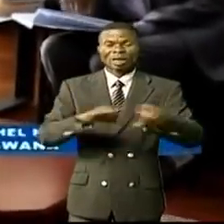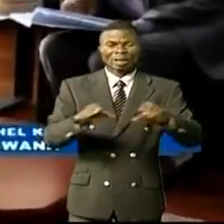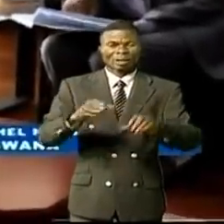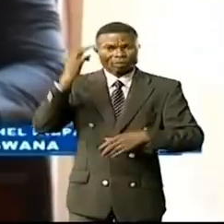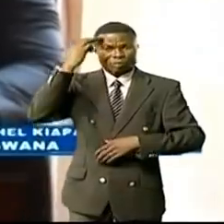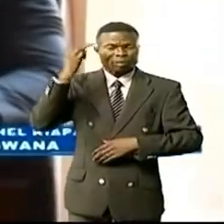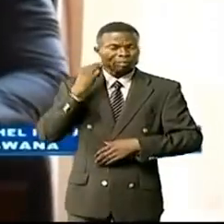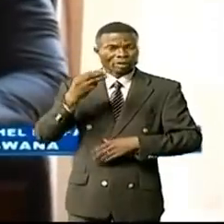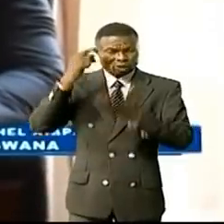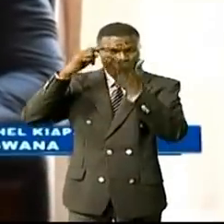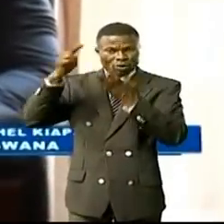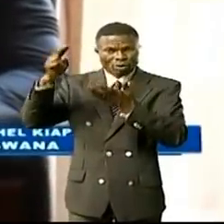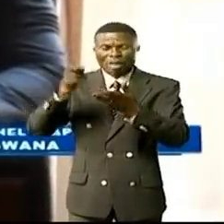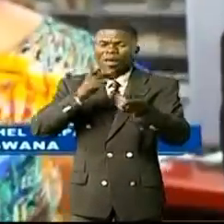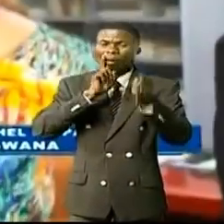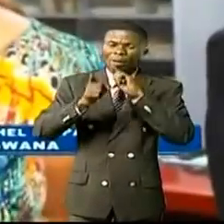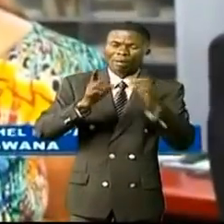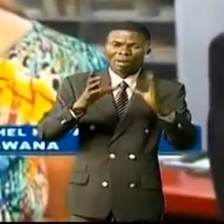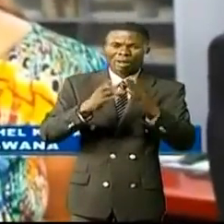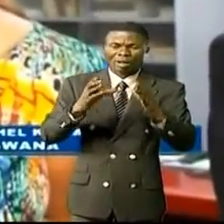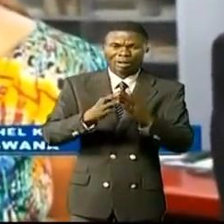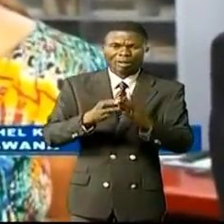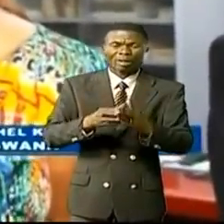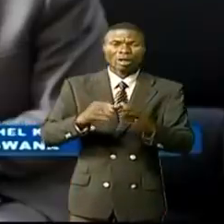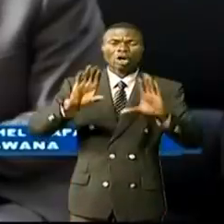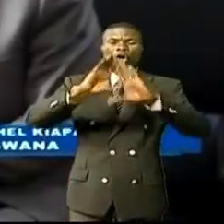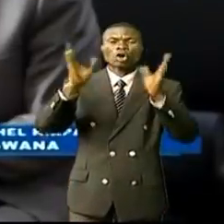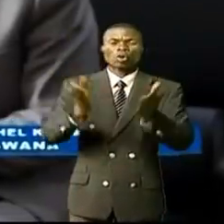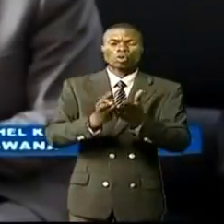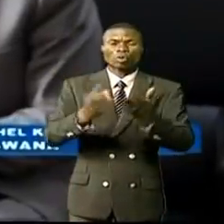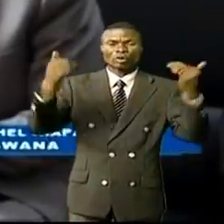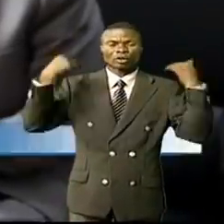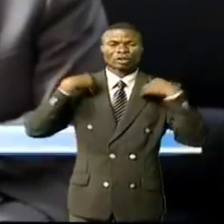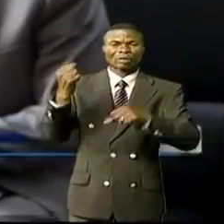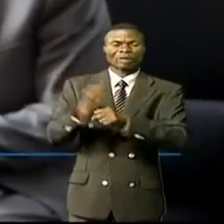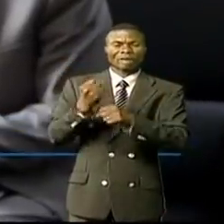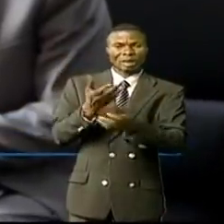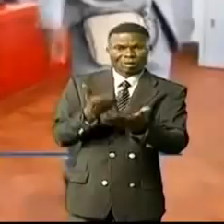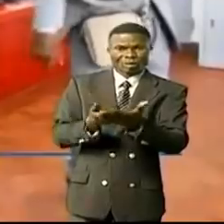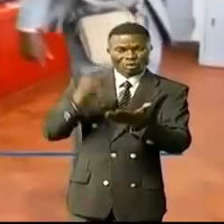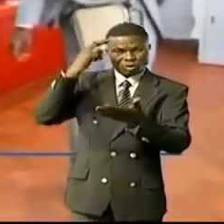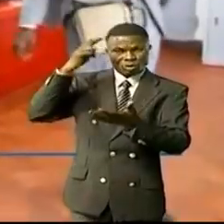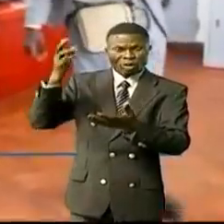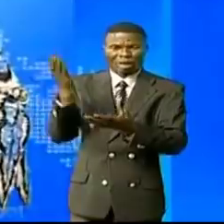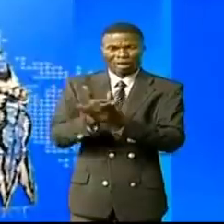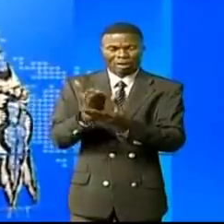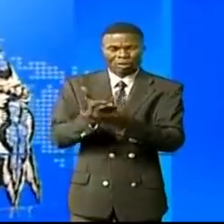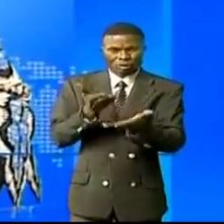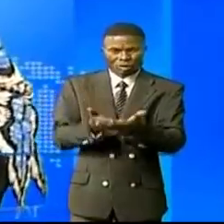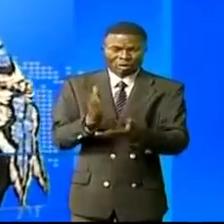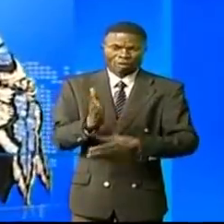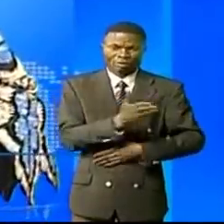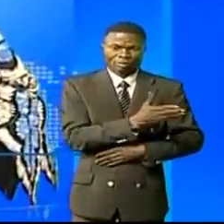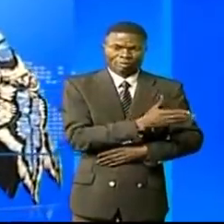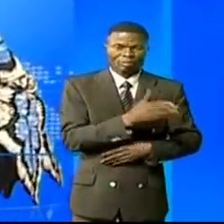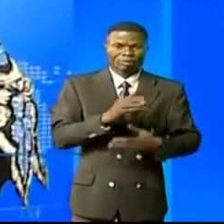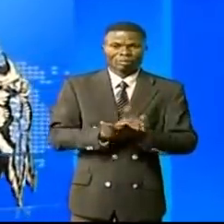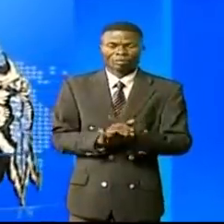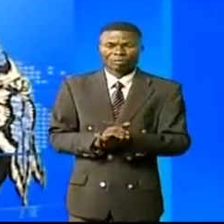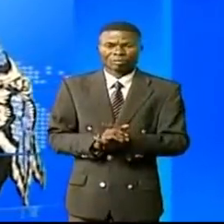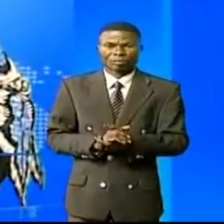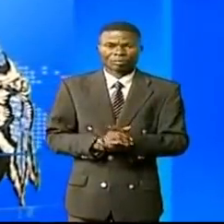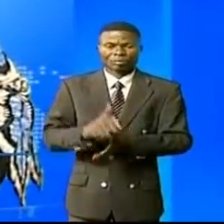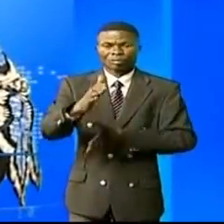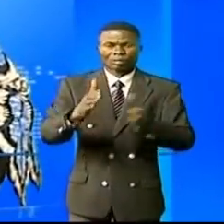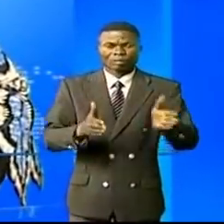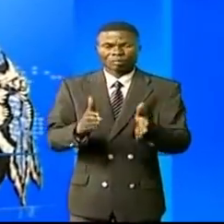ministre de tutelle a échangé avec le comité de gestion de l'UNIKIN sur quelques dossiers. Qu'est-ce qui est fait dans